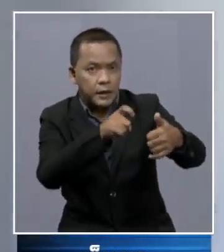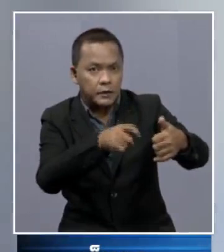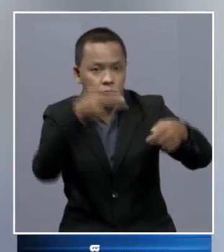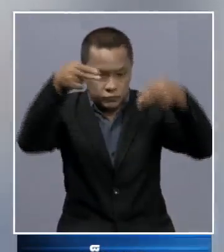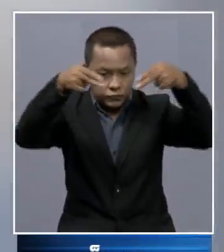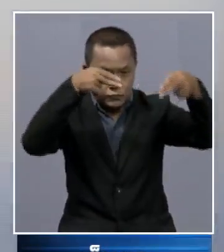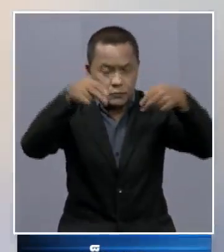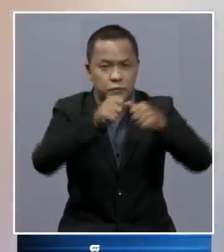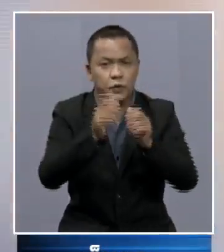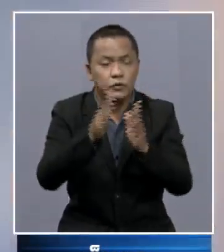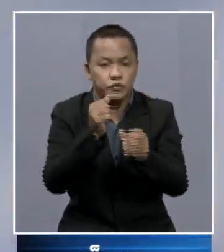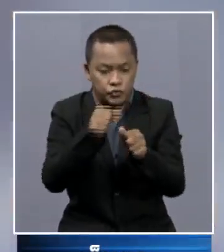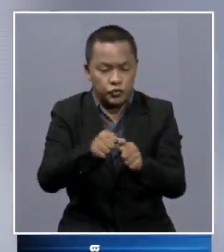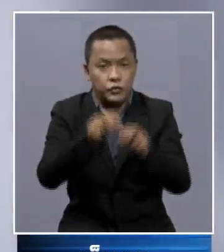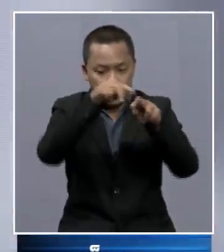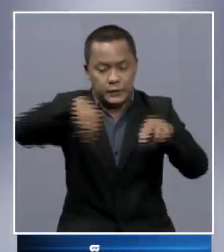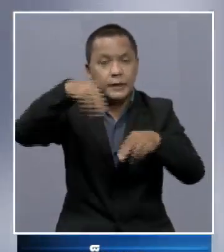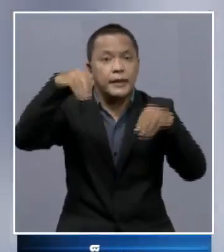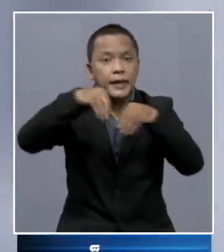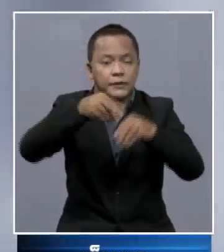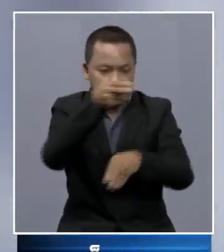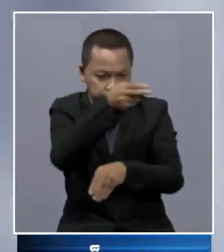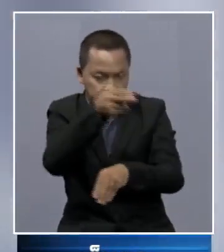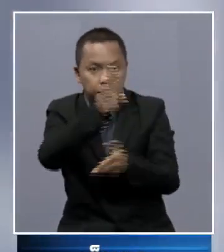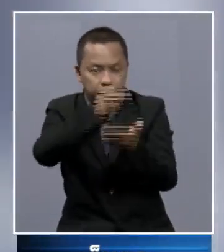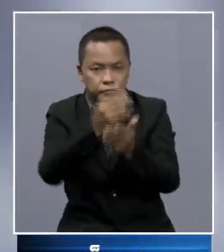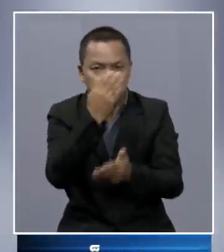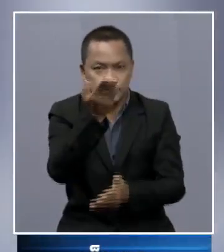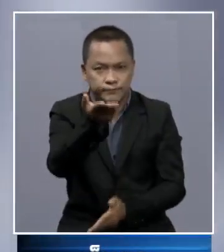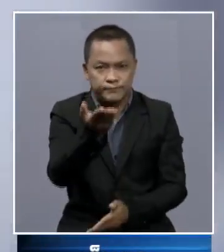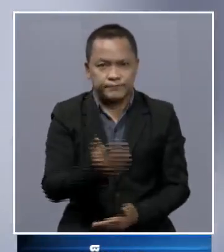ิเหตุการณ์ครับที่คนที่เขาอยู่ใน้วแกนั้น บันทกเอาไ